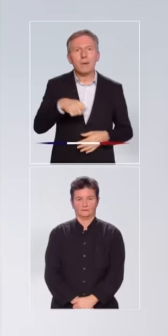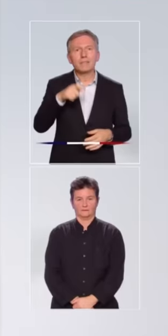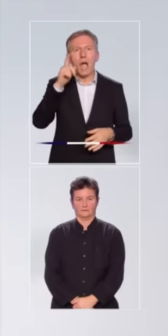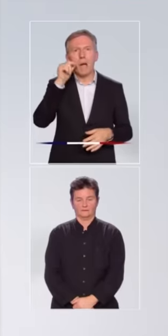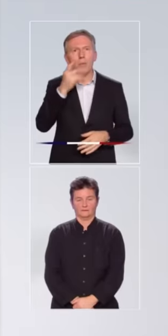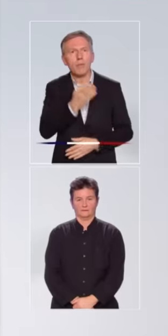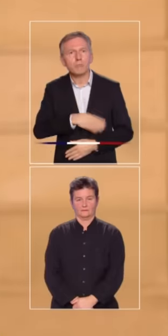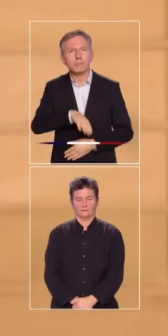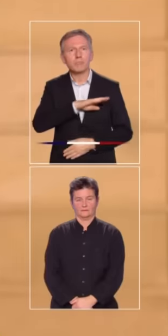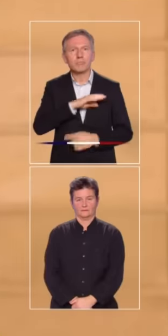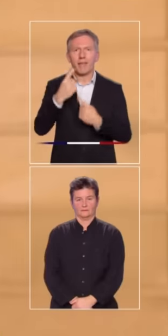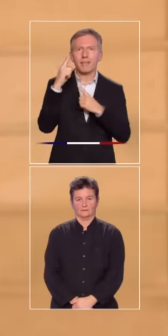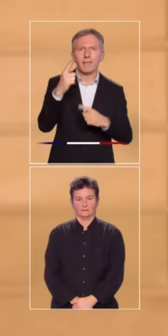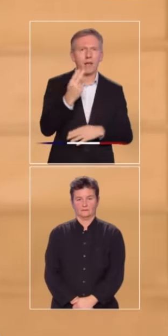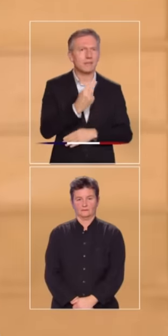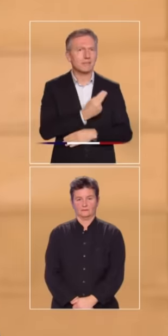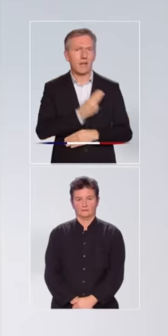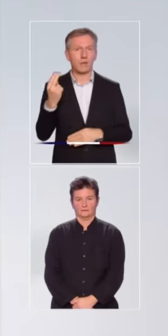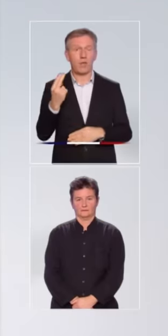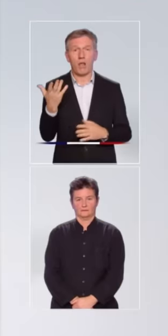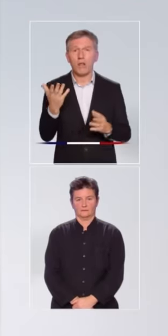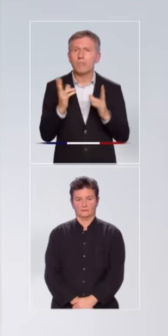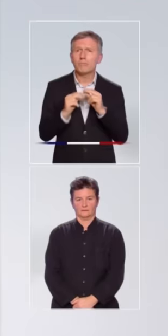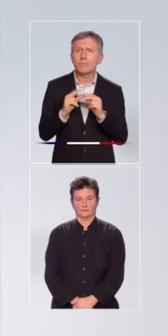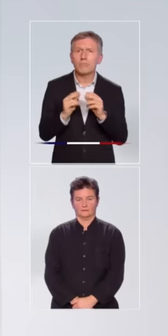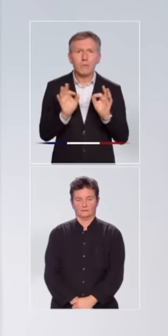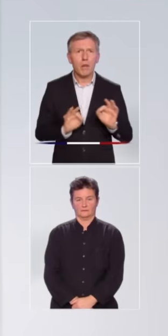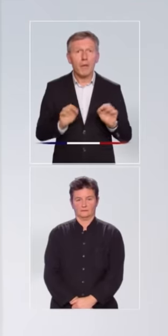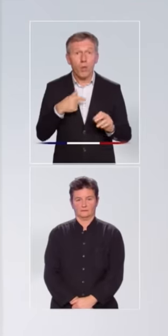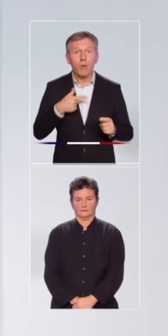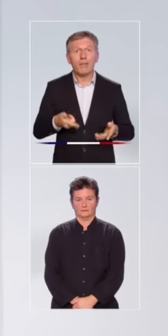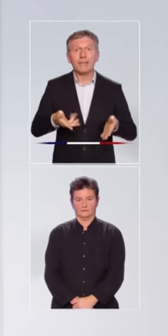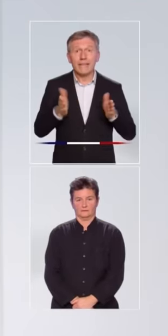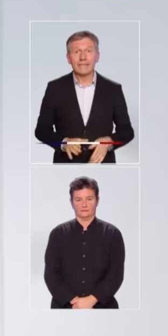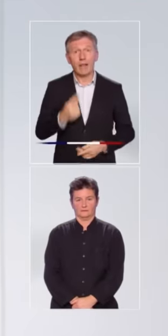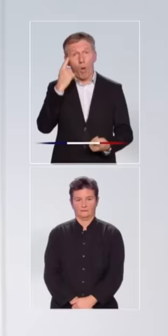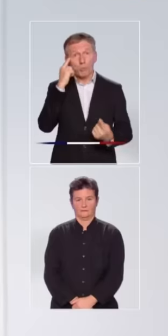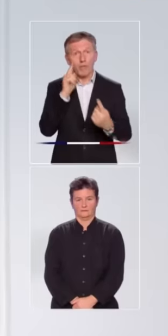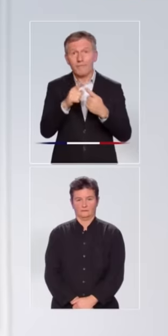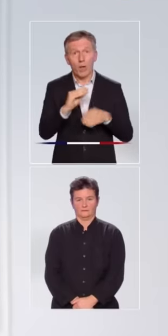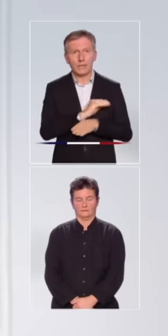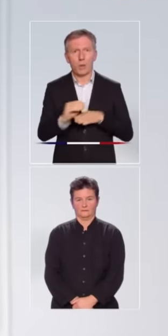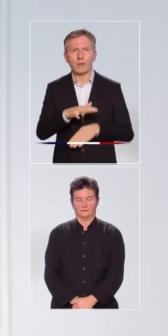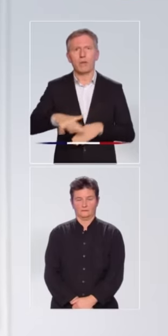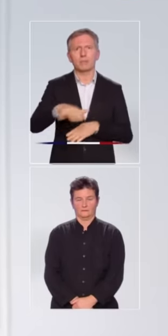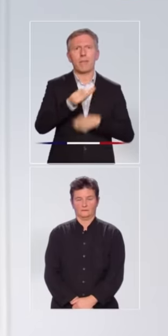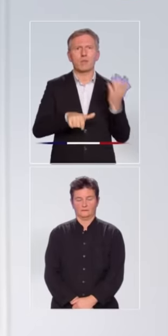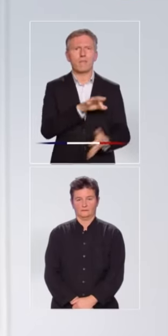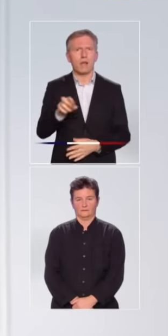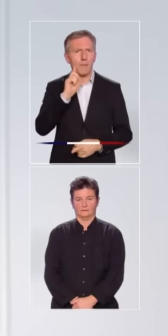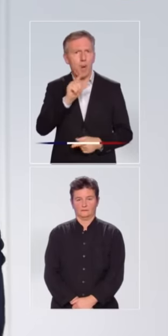est en charge de la défense nationale. Il ne fait pas de commentaires, il décide pour la sécurité des Françaises et des